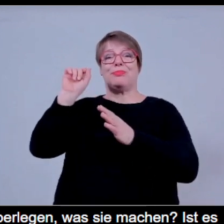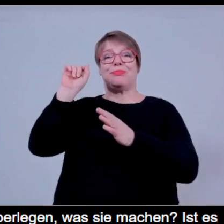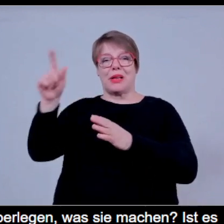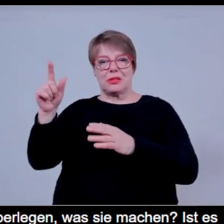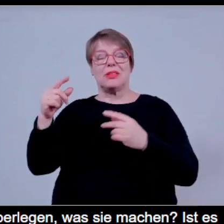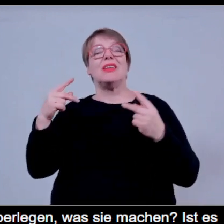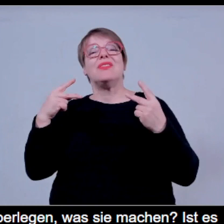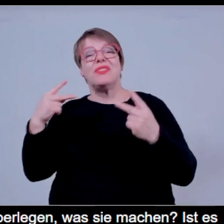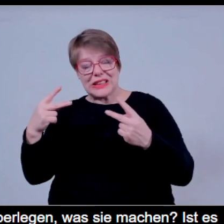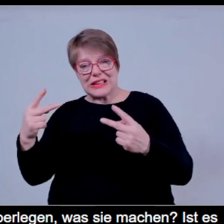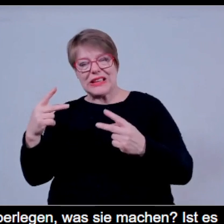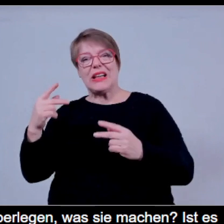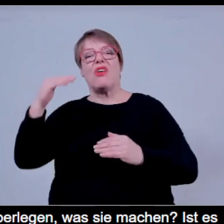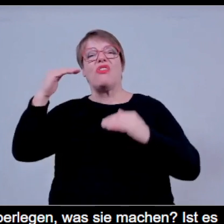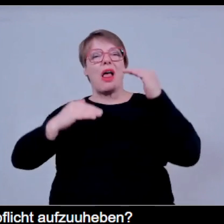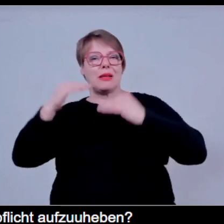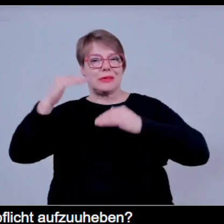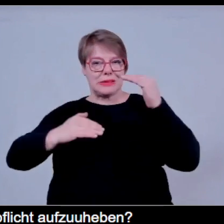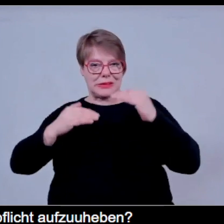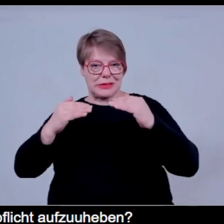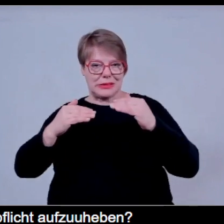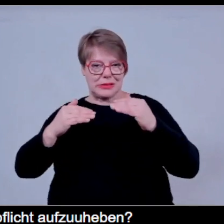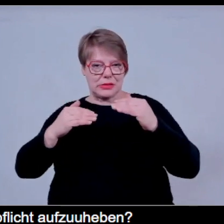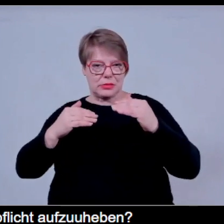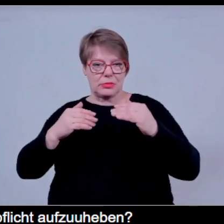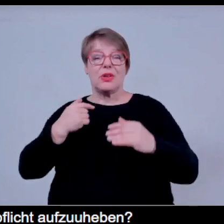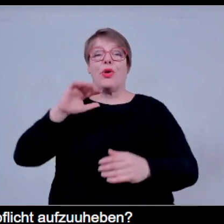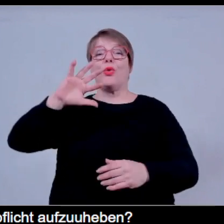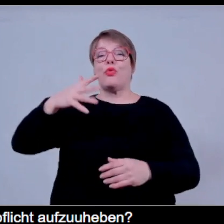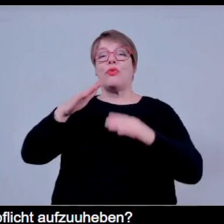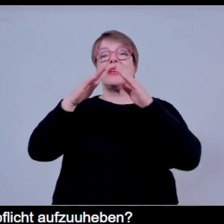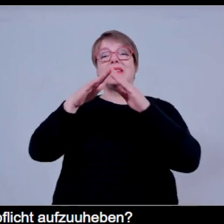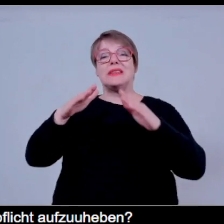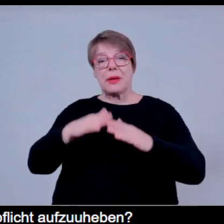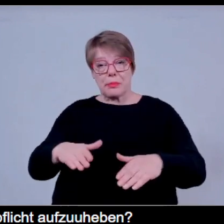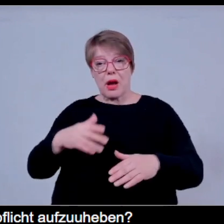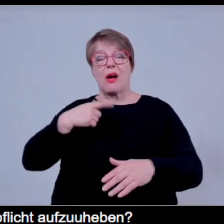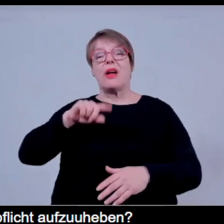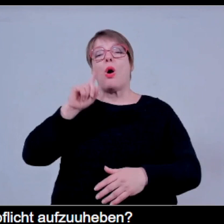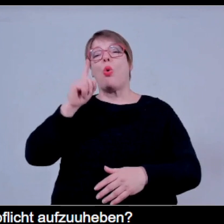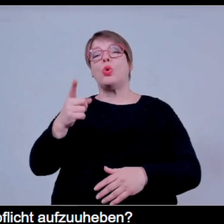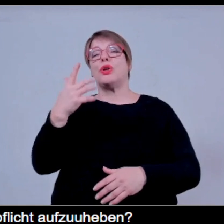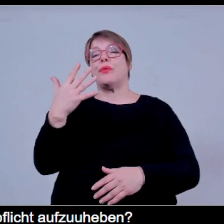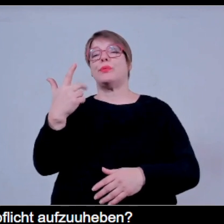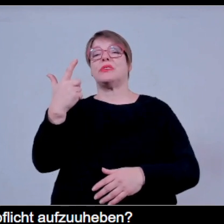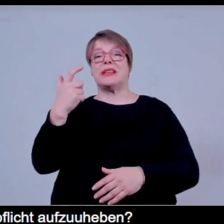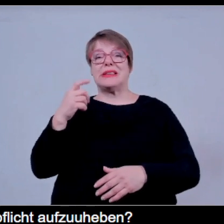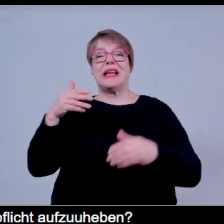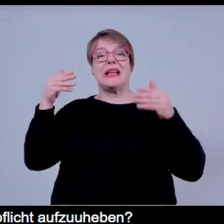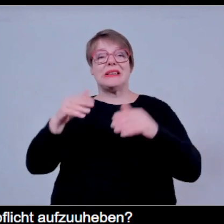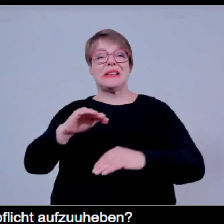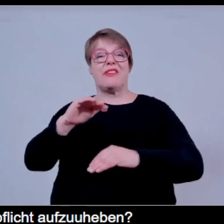Betten. Das ist eine leichte Zunabe, aber insgesamt natürlich nicht zu vergleichen mit den Werten, die wir zum Beispiel im Bereich der Delta